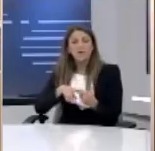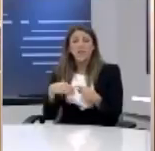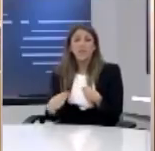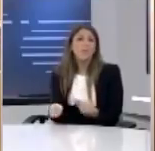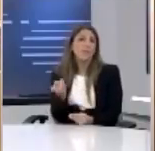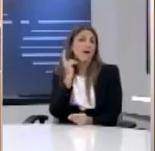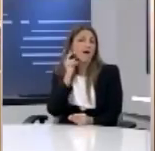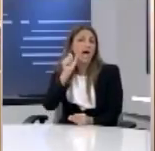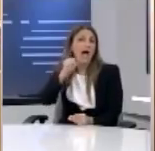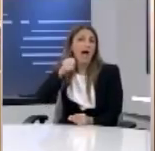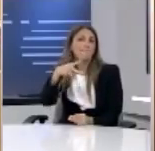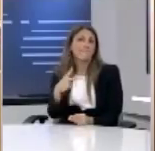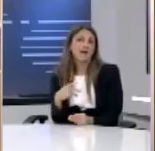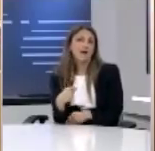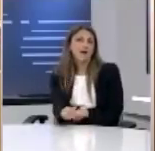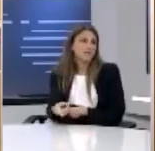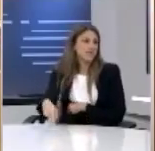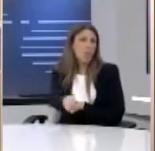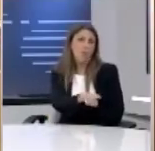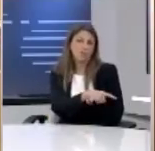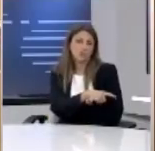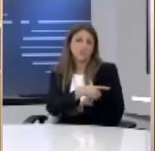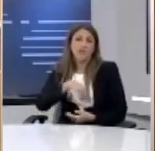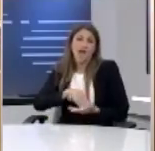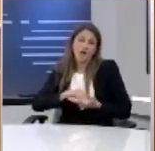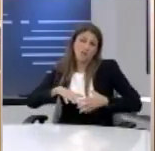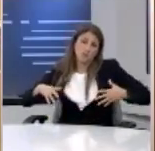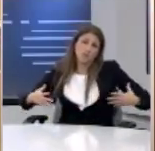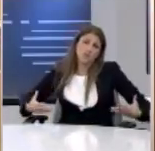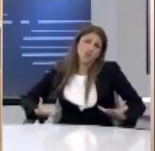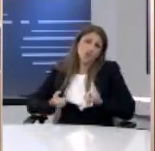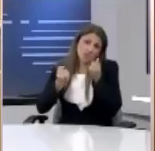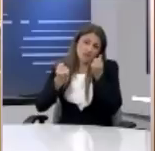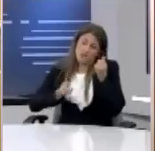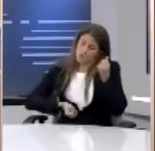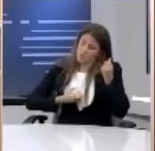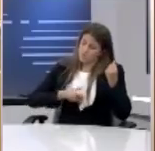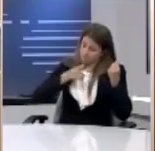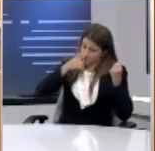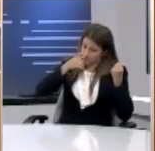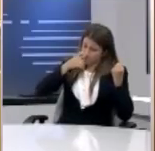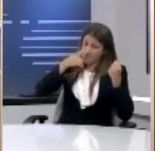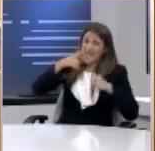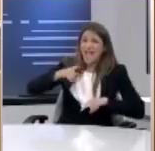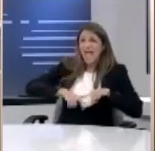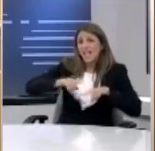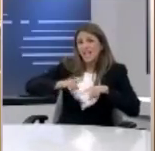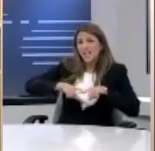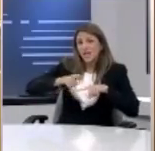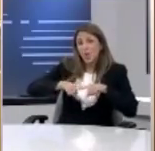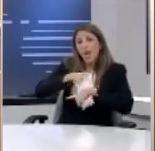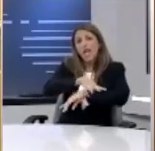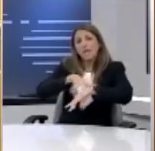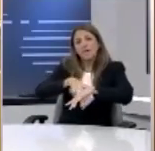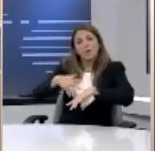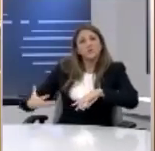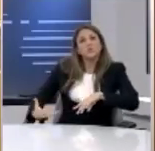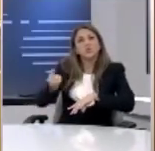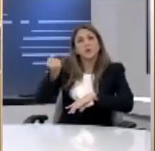διασώσαμε, και είμαστε περήφανοι γι' αυτό, το ελληνικό λιμενικό. διέσωσε πάνω από